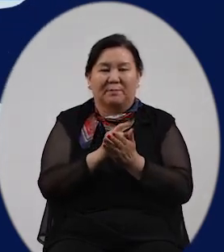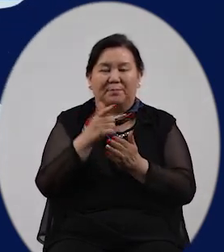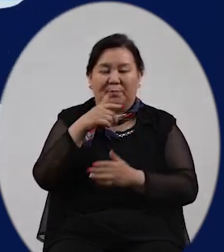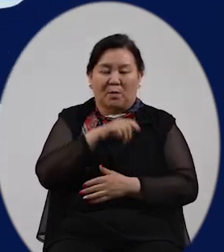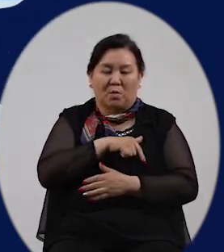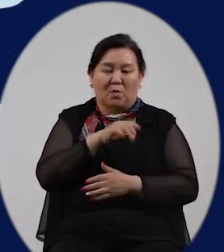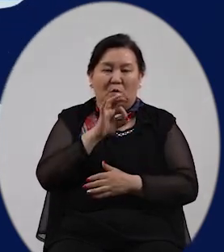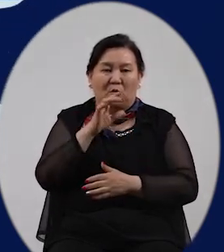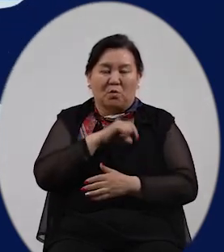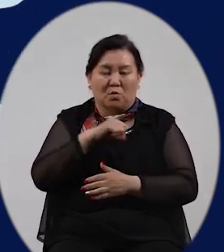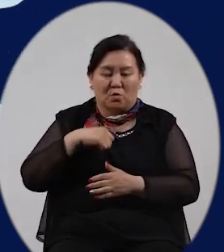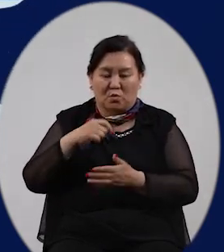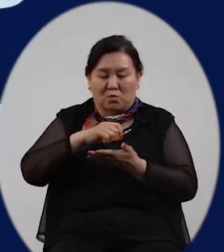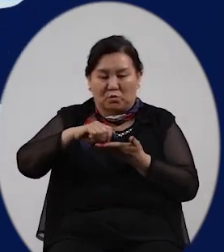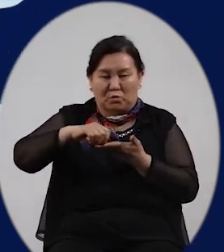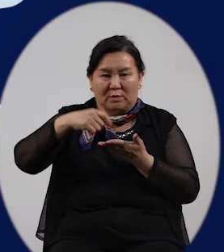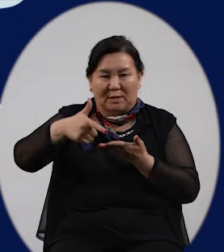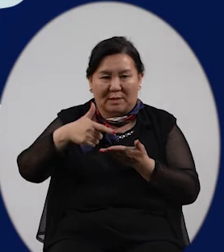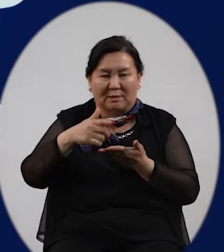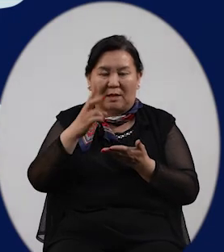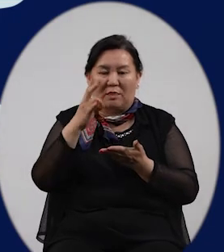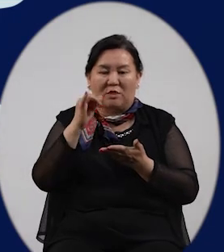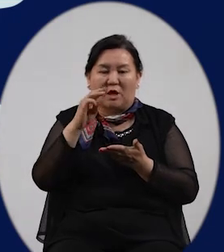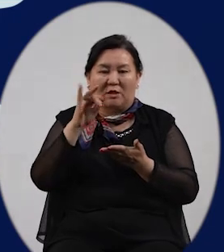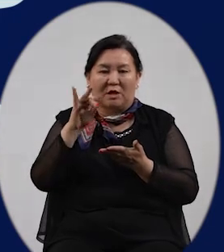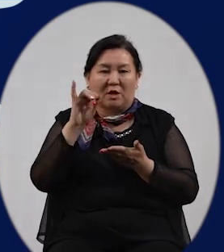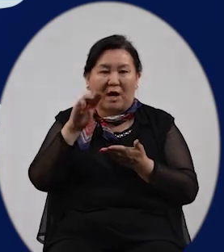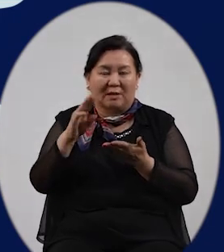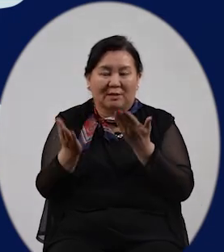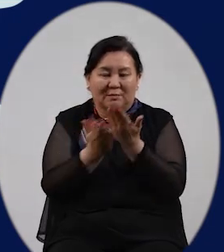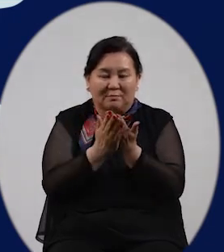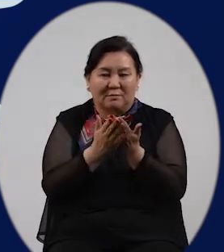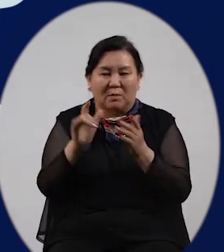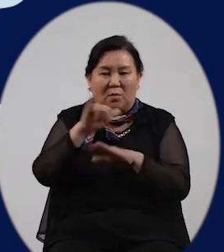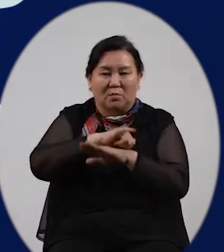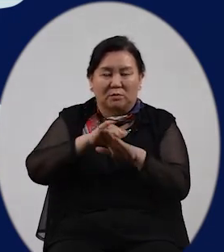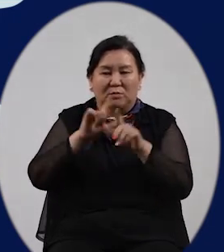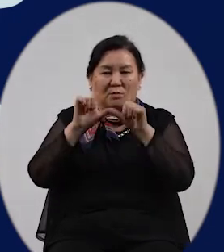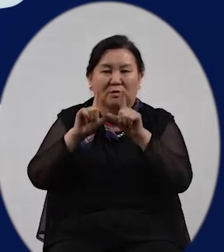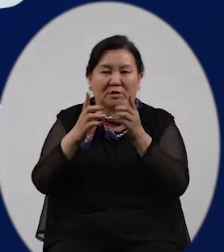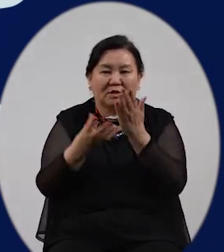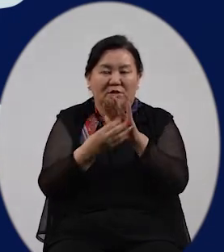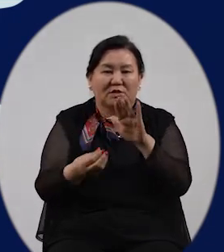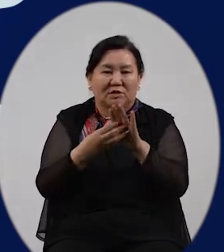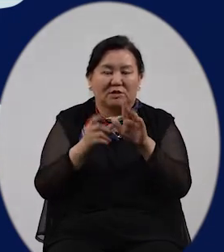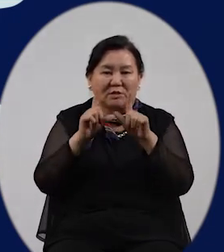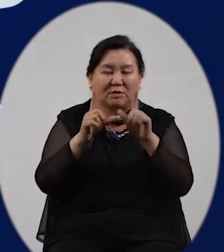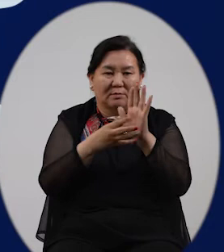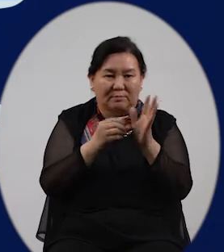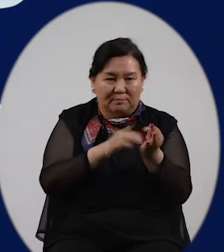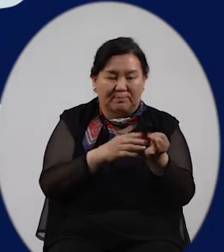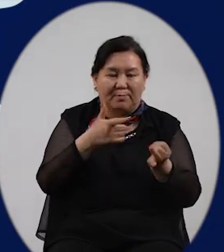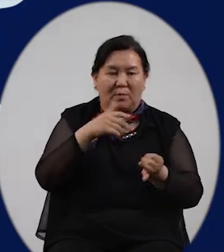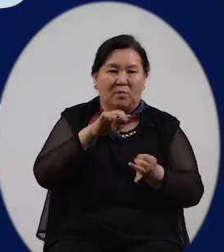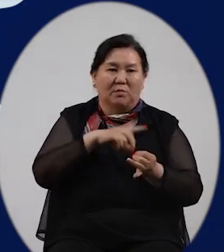Өргөдөл гаргагч нь хуулийн этгээд бол нотариатаар батлуулсан улсын бүртгэлийн гэрчилгээний хуулбар. Өргөдөл гаргагч